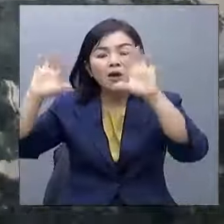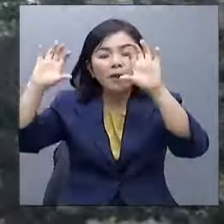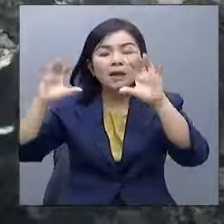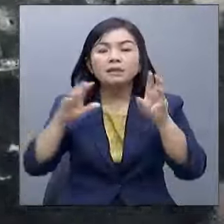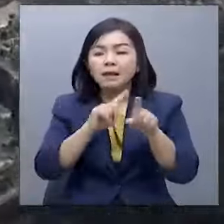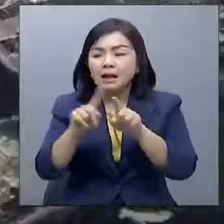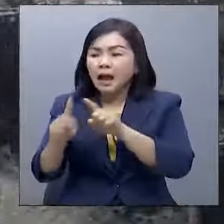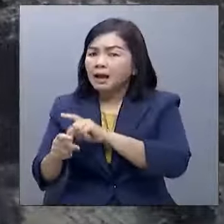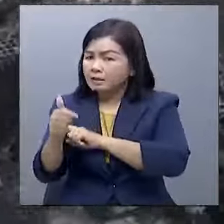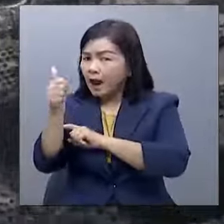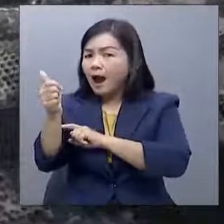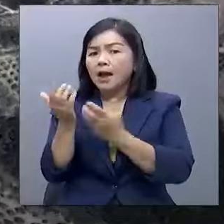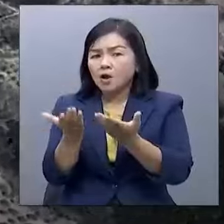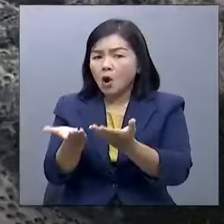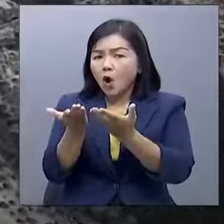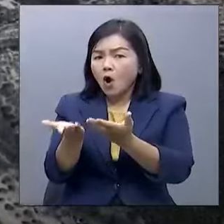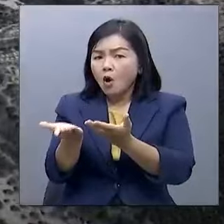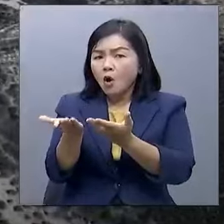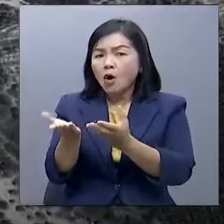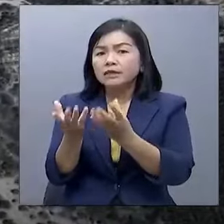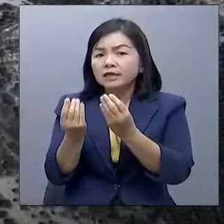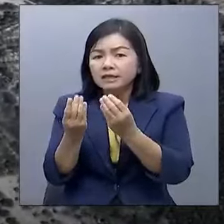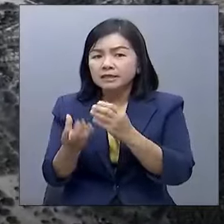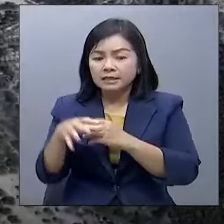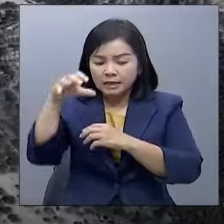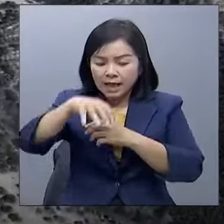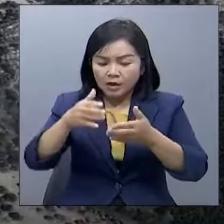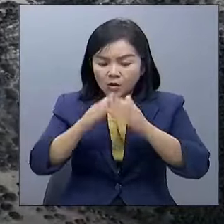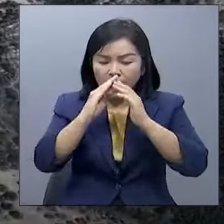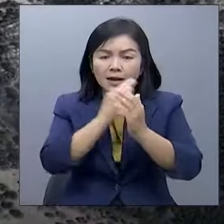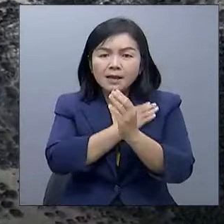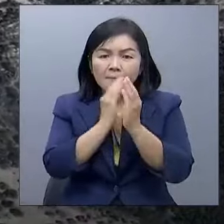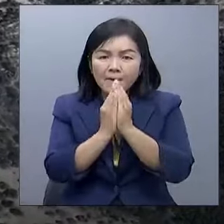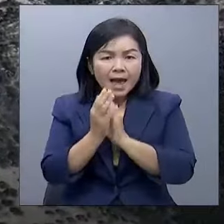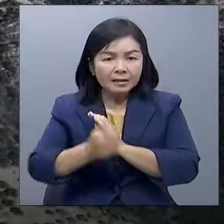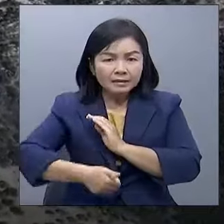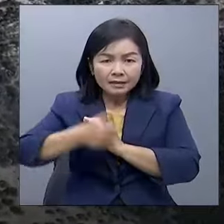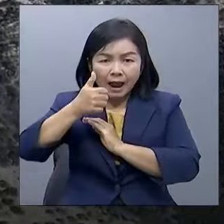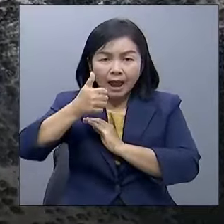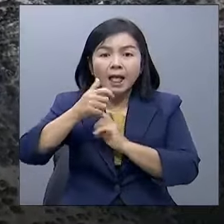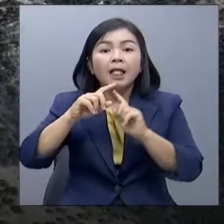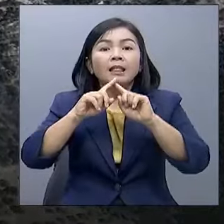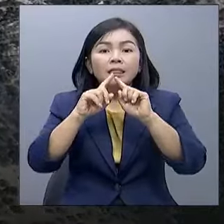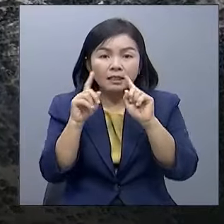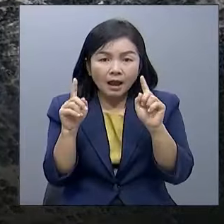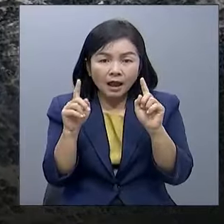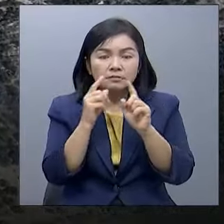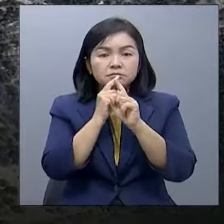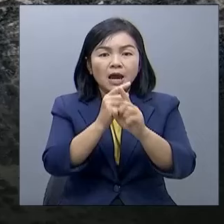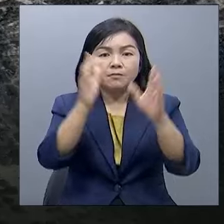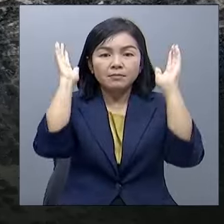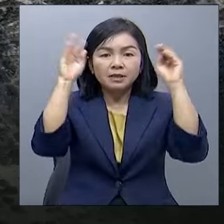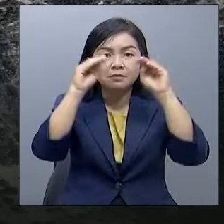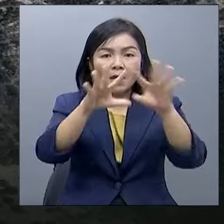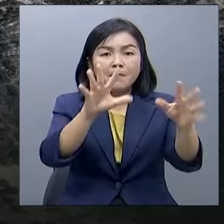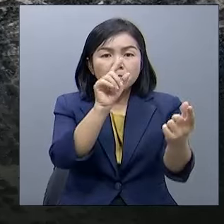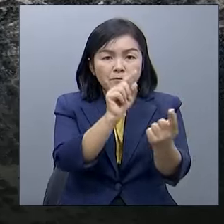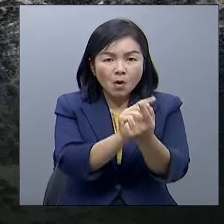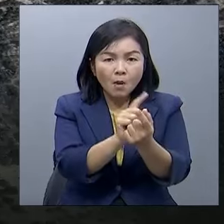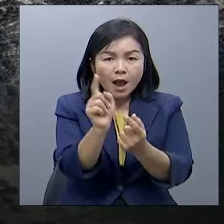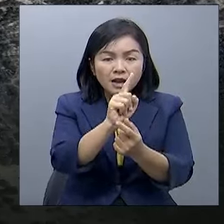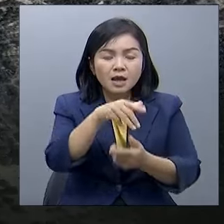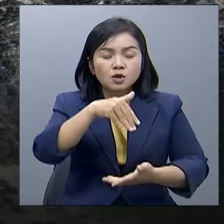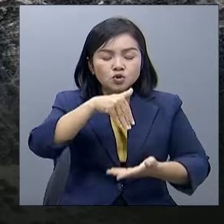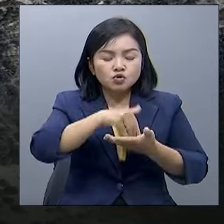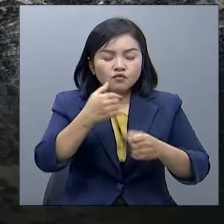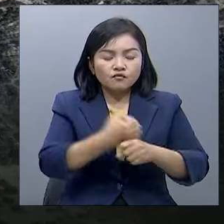นมีสิทธิ์จะขออนุญาตใช้ได้ค่ะแต่ในเชิงการขอใช้พื้นที่ตามสื่อประชาสัมพันธ์จะพบว่าศูนย์วิปัสสน